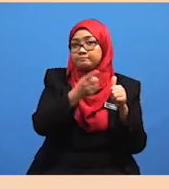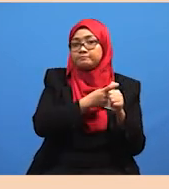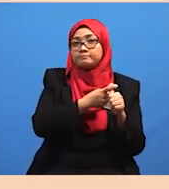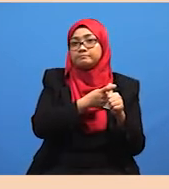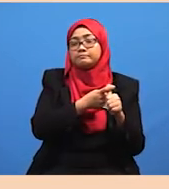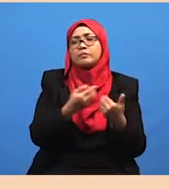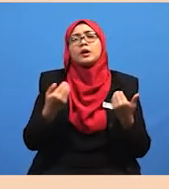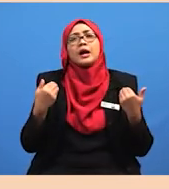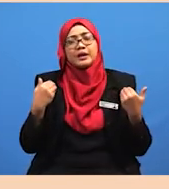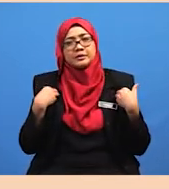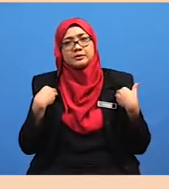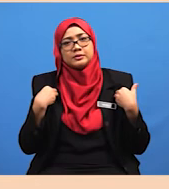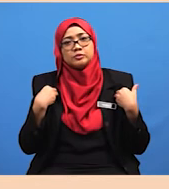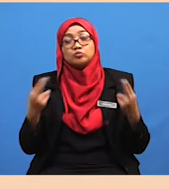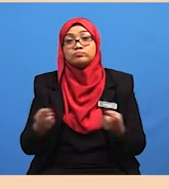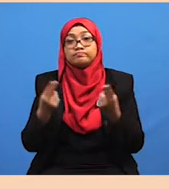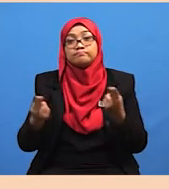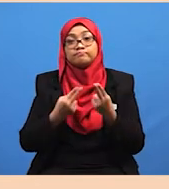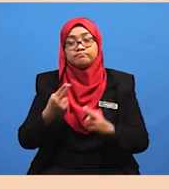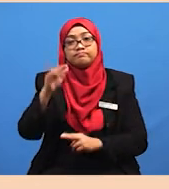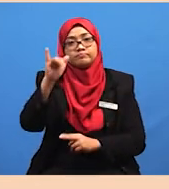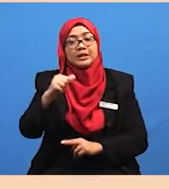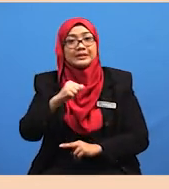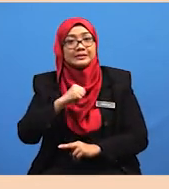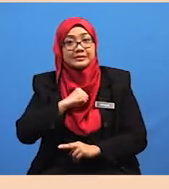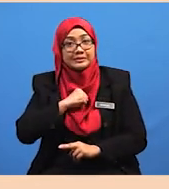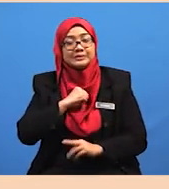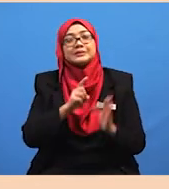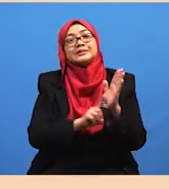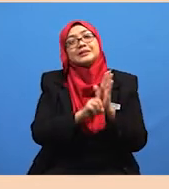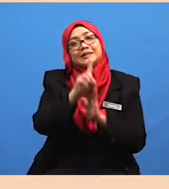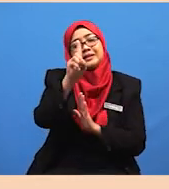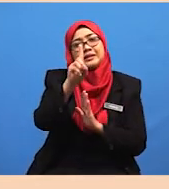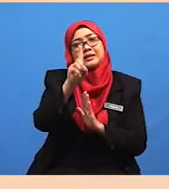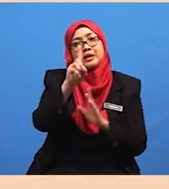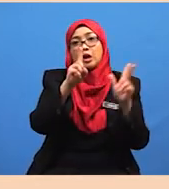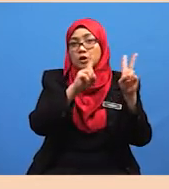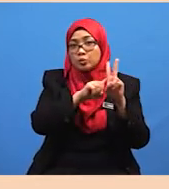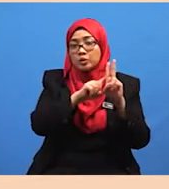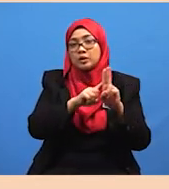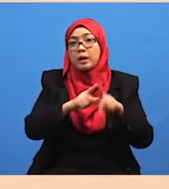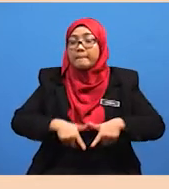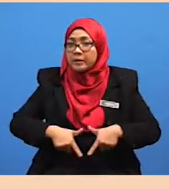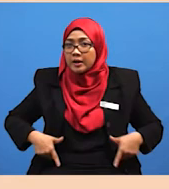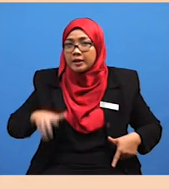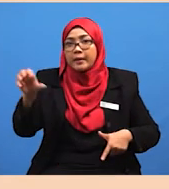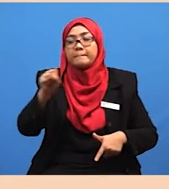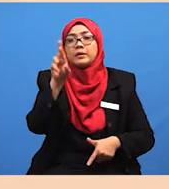mempunyai inisiatif yang tinggi berani mengambil risiko